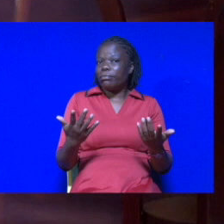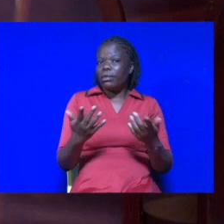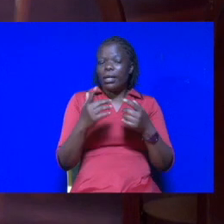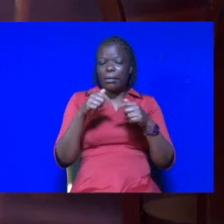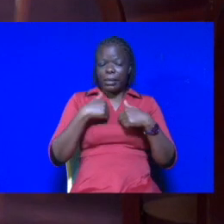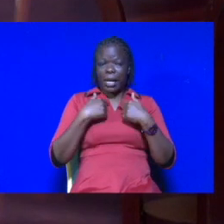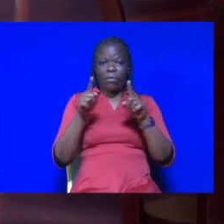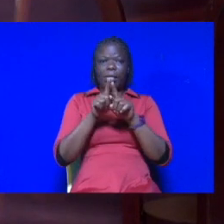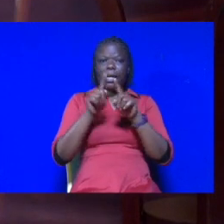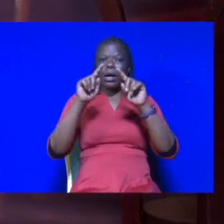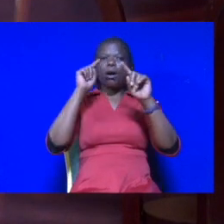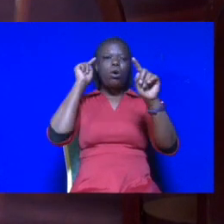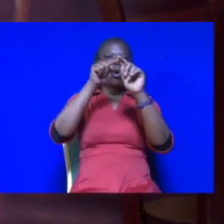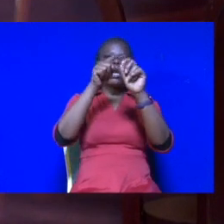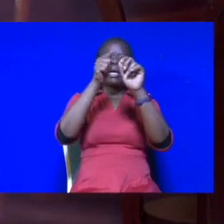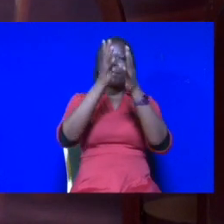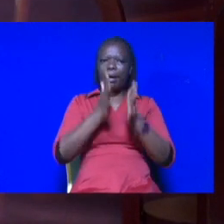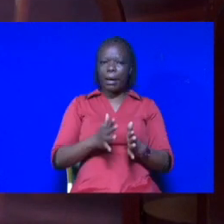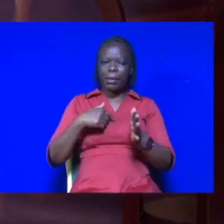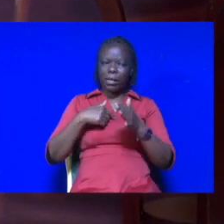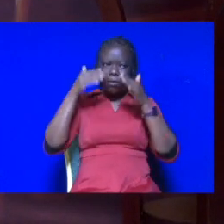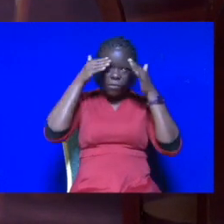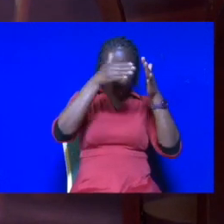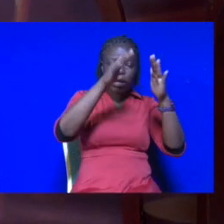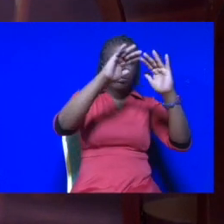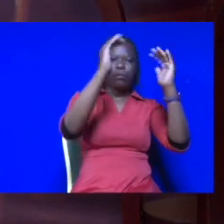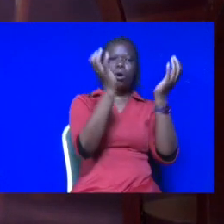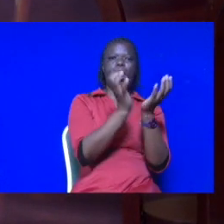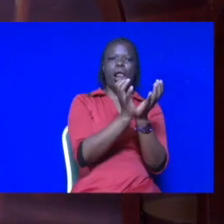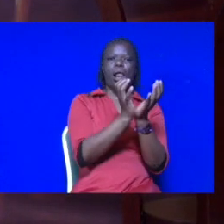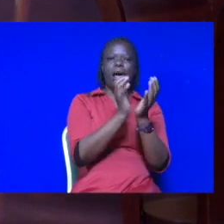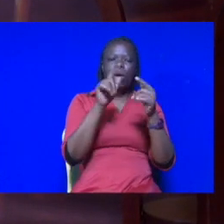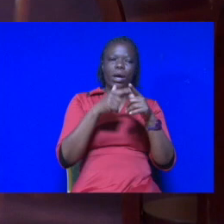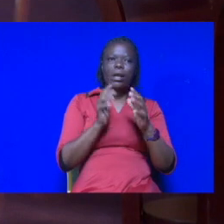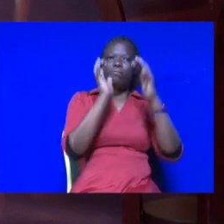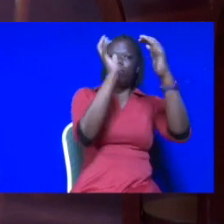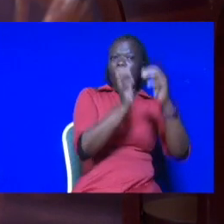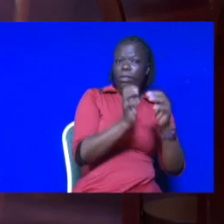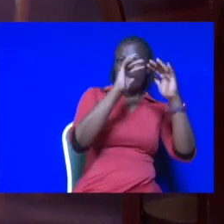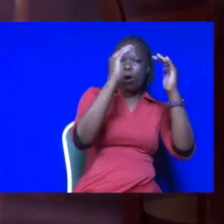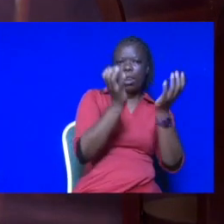Mimi kama goalkeeper, nilifocus na mpira. Nikaenda, nikashika mpira.